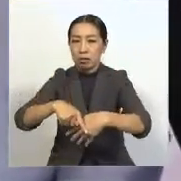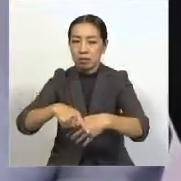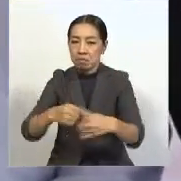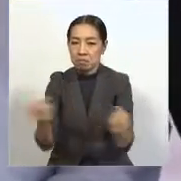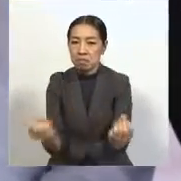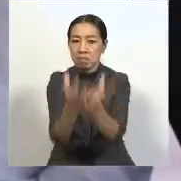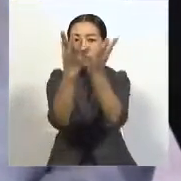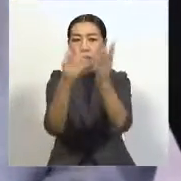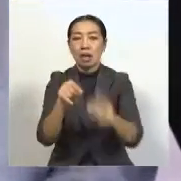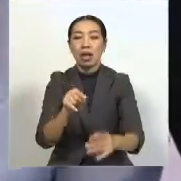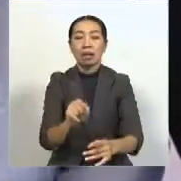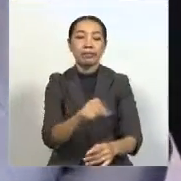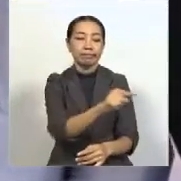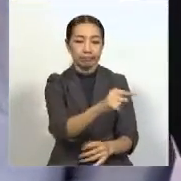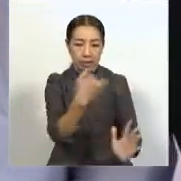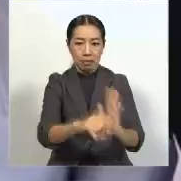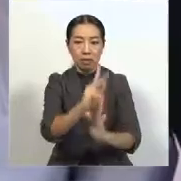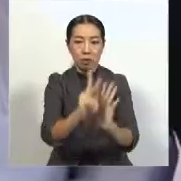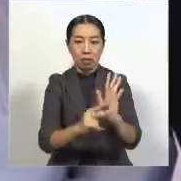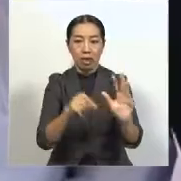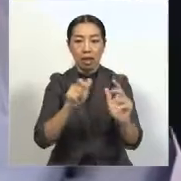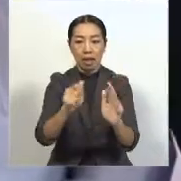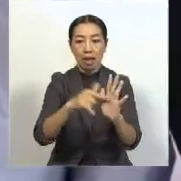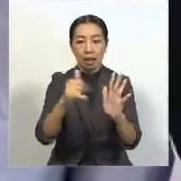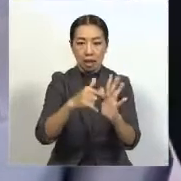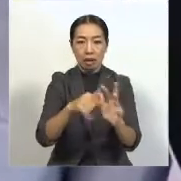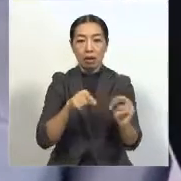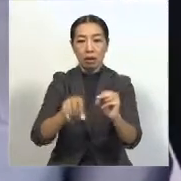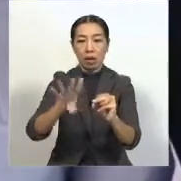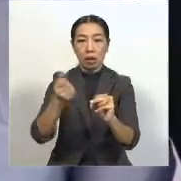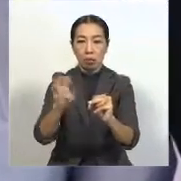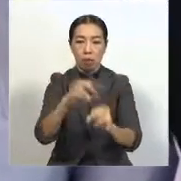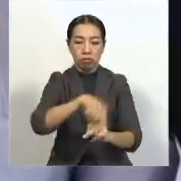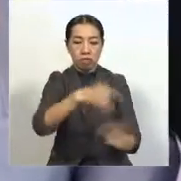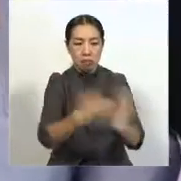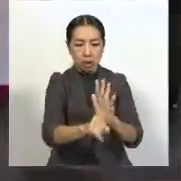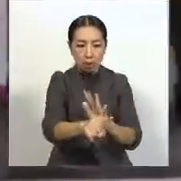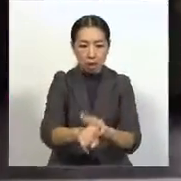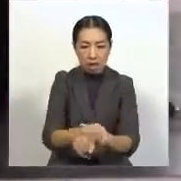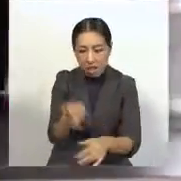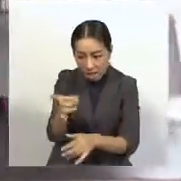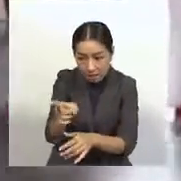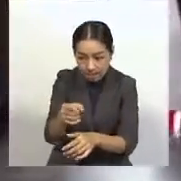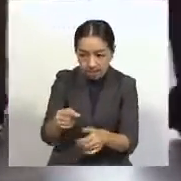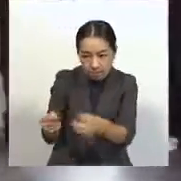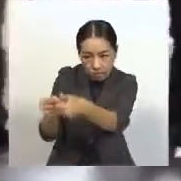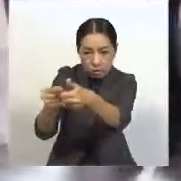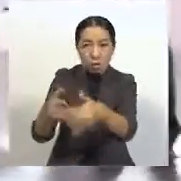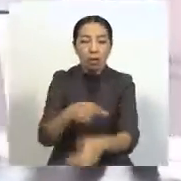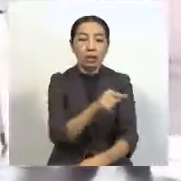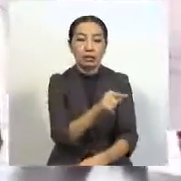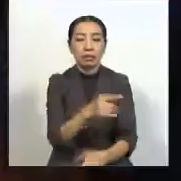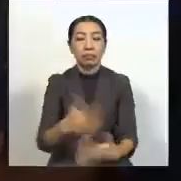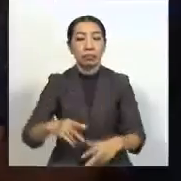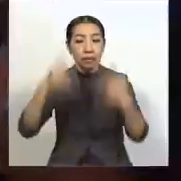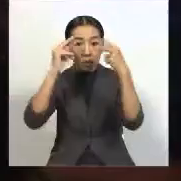นตามความผิดตามประมวลกฎหมายอาญามาตรา116ฐานยุยงปลุกปั่นพลเอกประวิตรวงษ์สุวรรณรองนายกรั